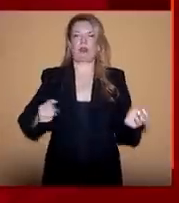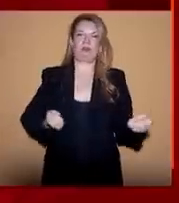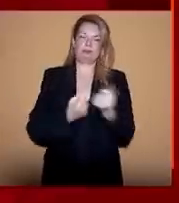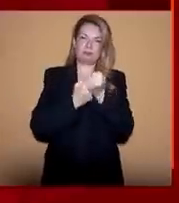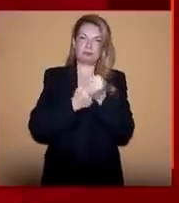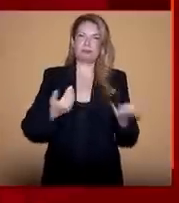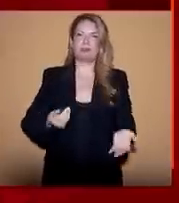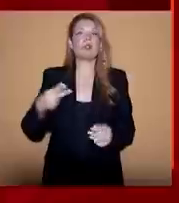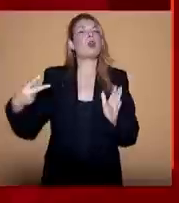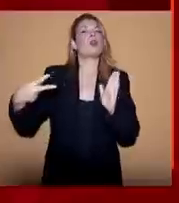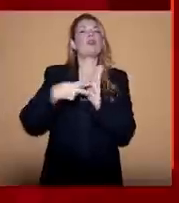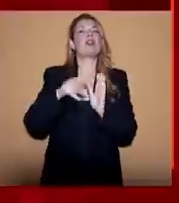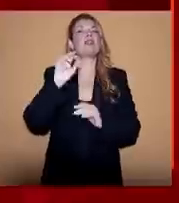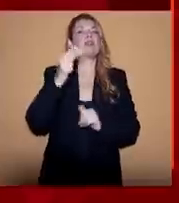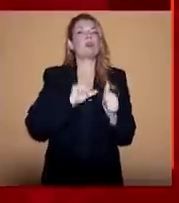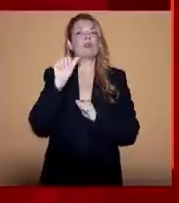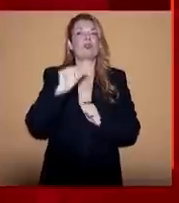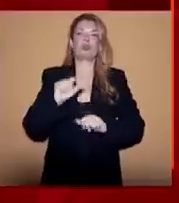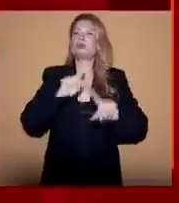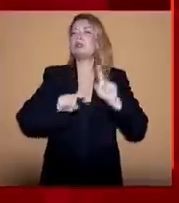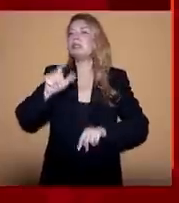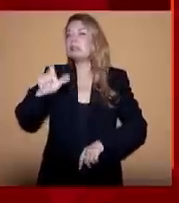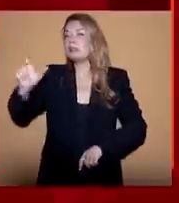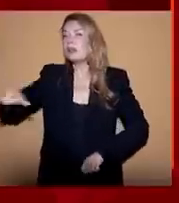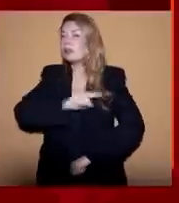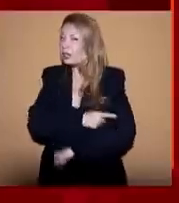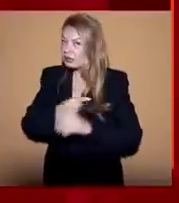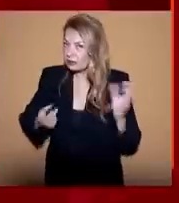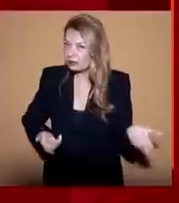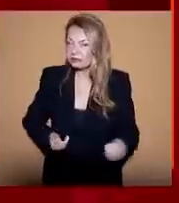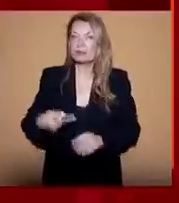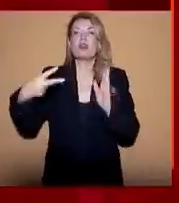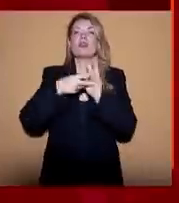εισαγωγικό μισθό 2.000 ευρώ στους γιατρούς, με ένταξη